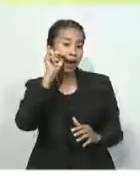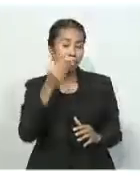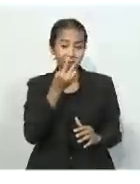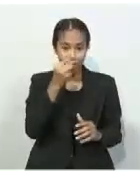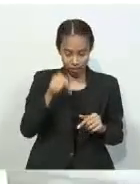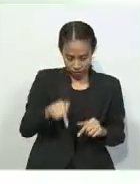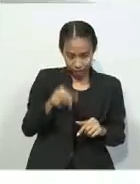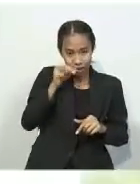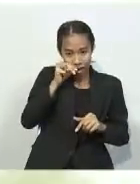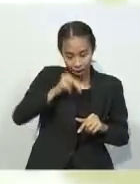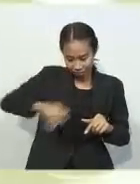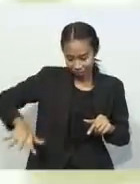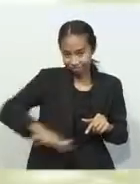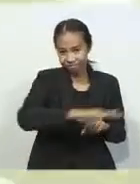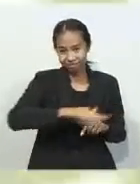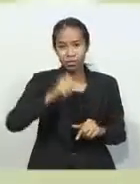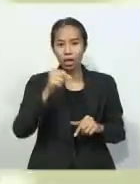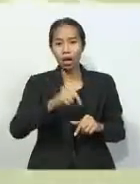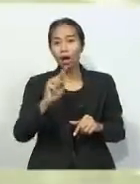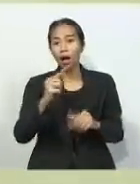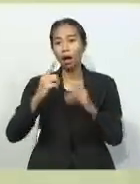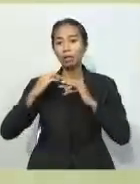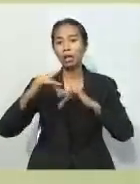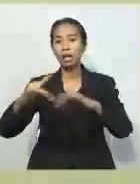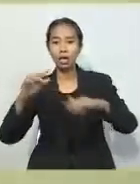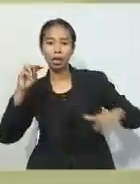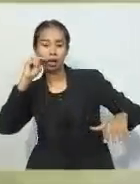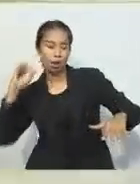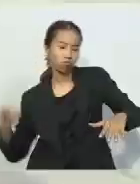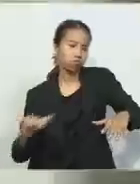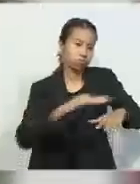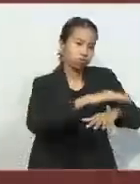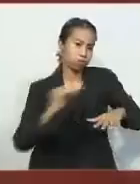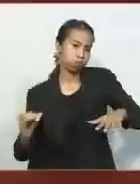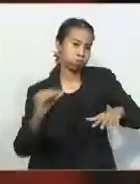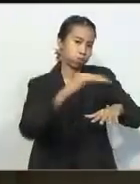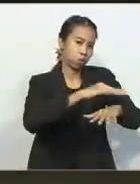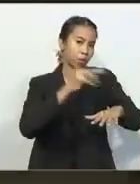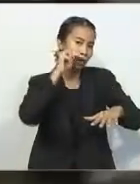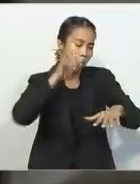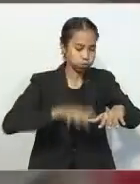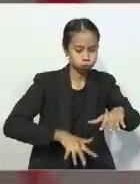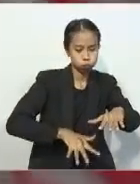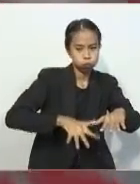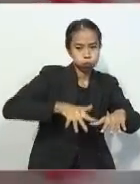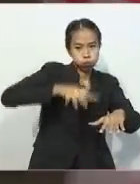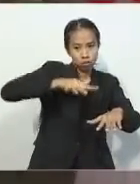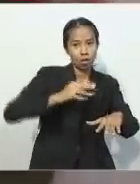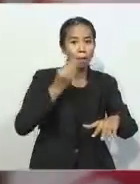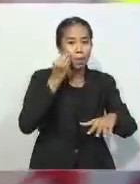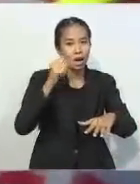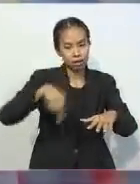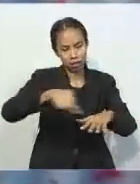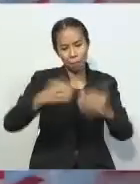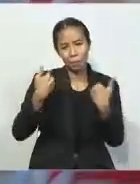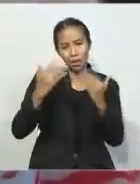ณผู้ชมเห็นอยู่ตอนนี้นะครับเป็นน้ำทะเลที่หนุนขึ้นมาและก็ท่วมบ้านของชาวบ้านแล้วนะฮะชาวบ้าน 3-4 คนยังอยู่